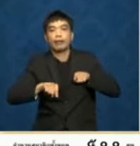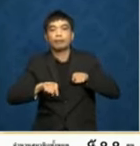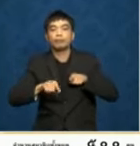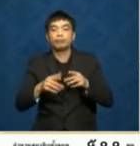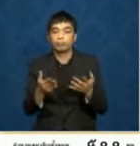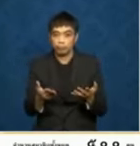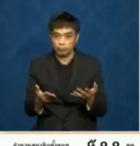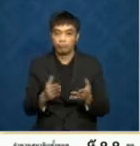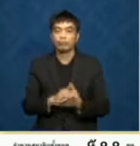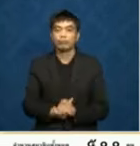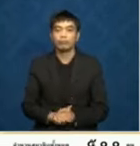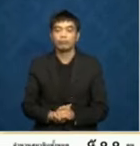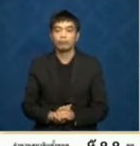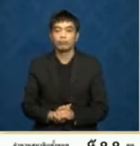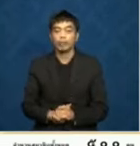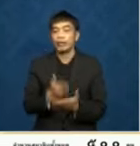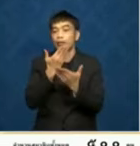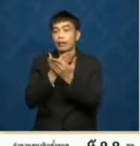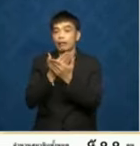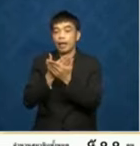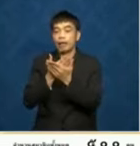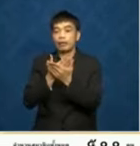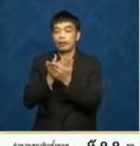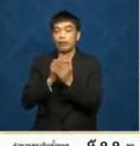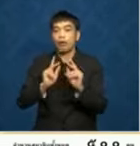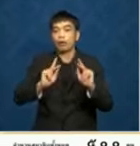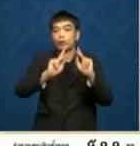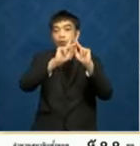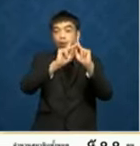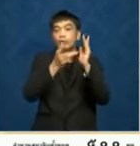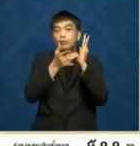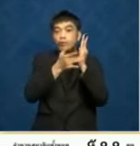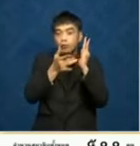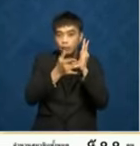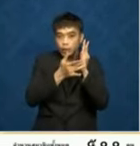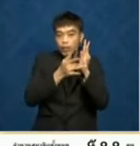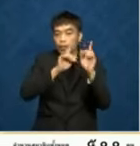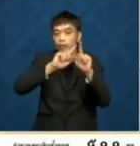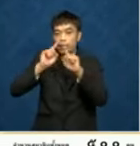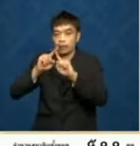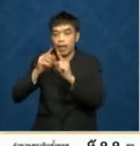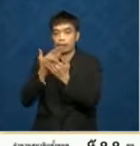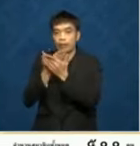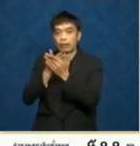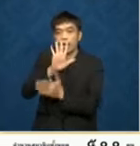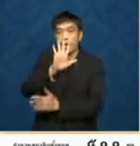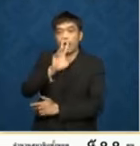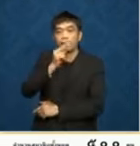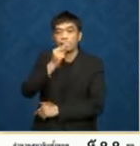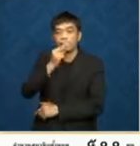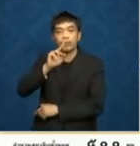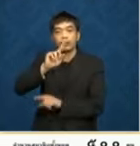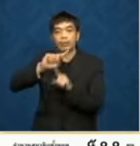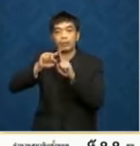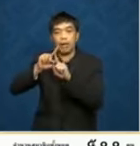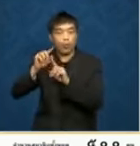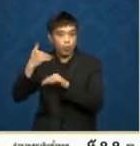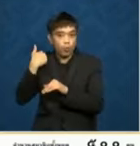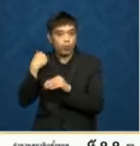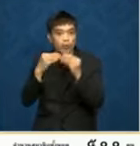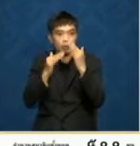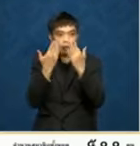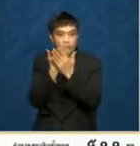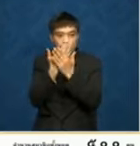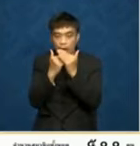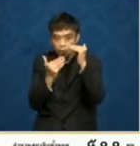ถ้มาทานครับ ถึแ้วงวประมาณของกระโรงดจิตัล จะเพิ่มข้จากมาประมาณ 5,000 ล้น จนมาแต่เกืบหมื่นล้านในรบ 7 ปีแต่นี้ไมใช่